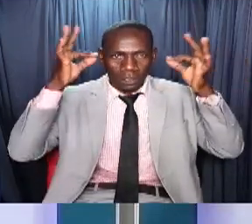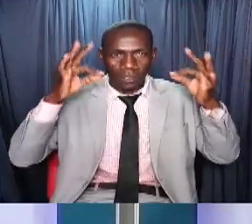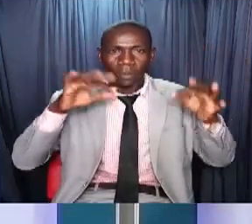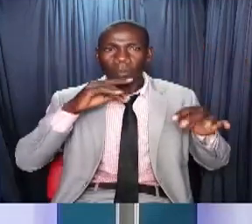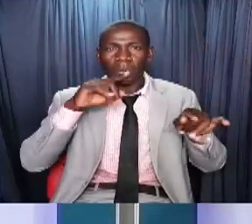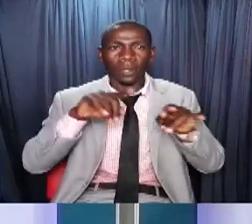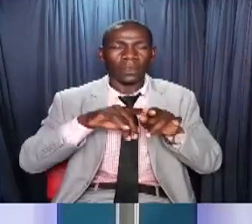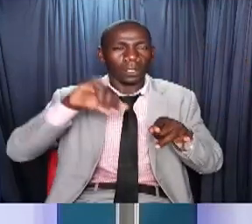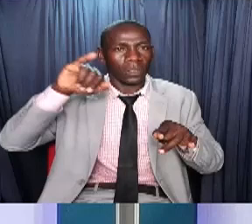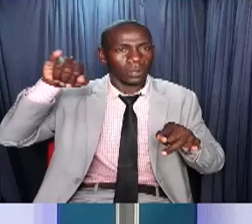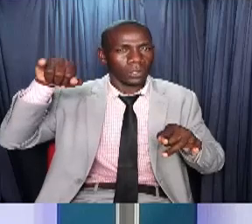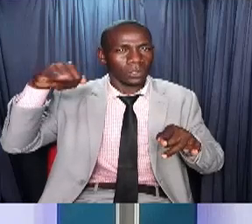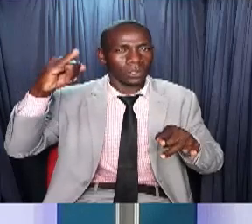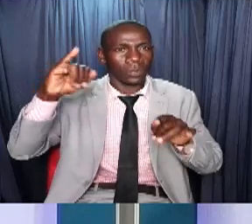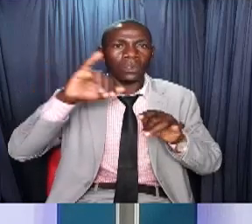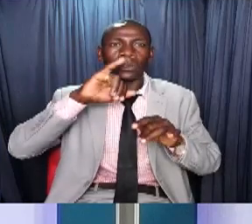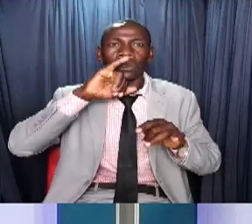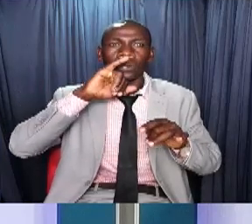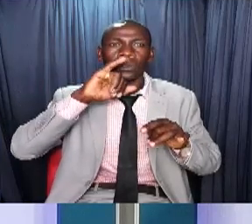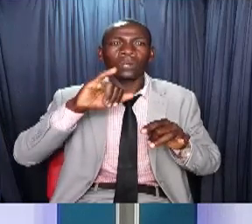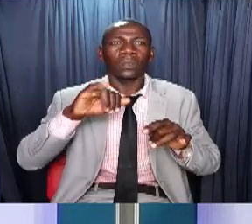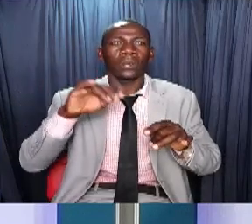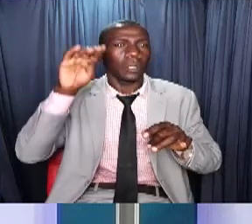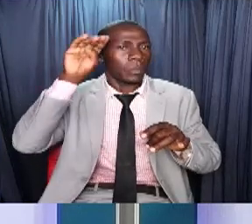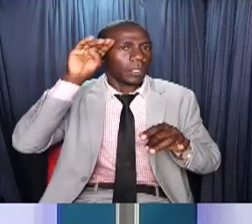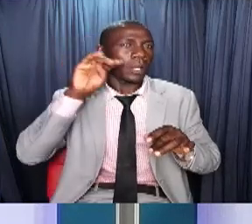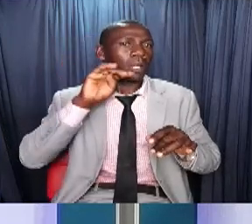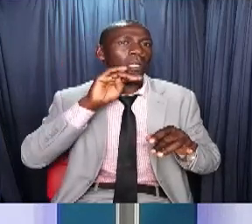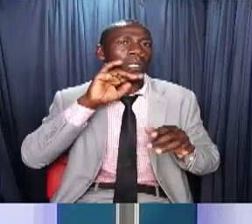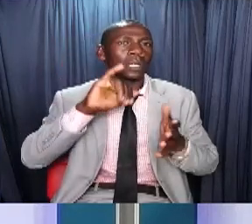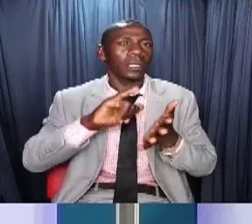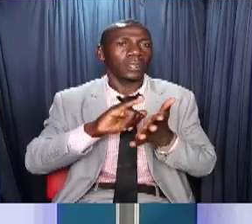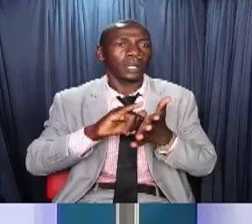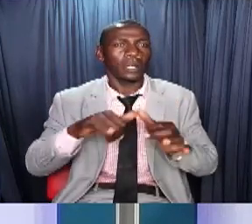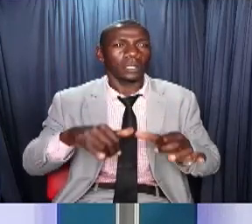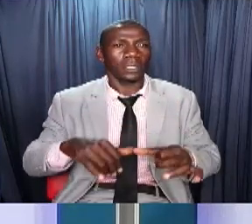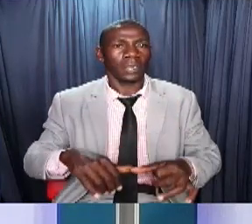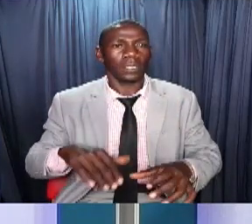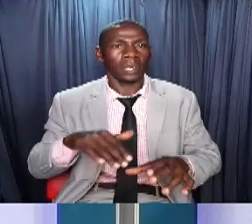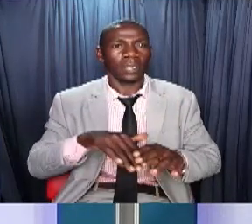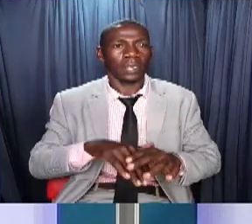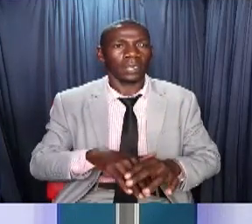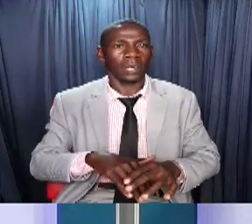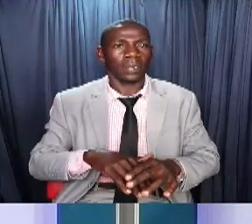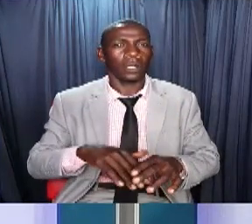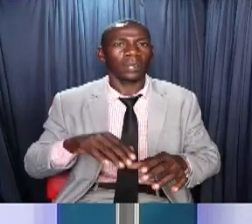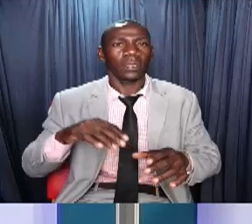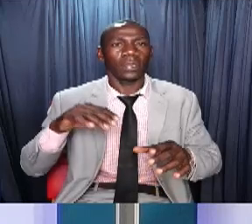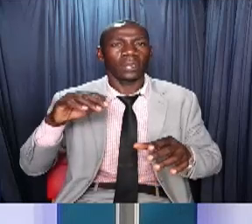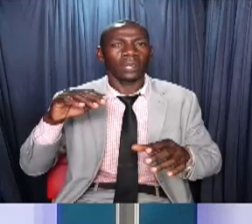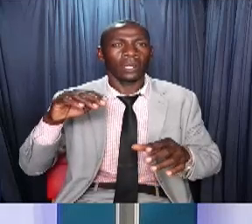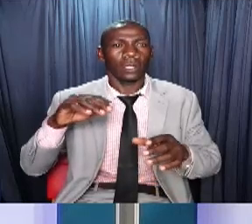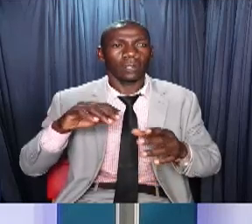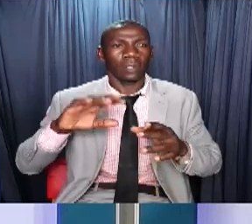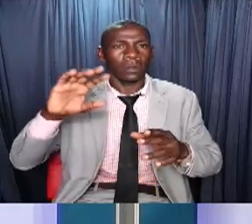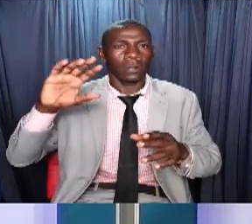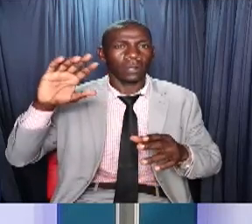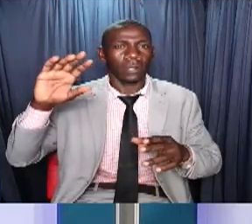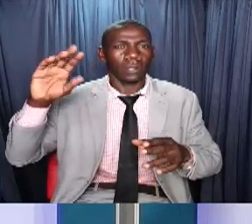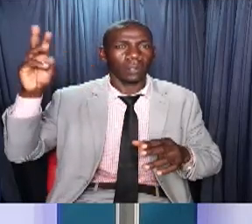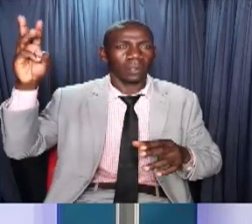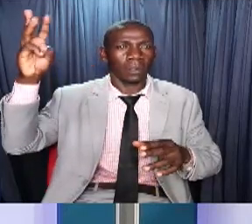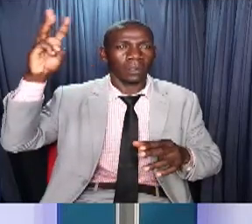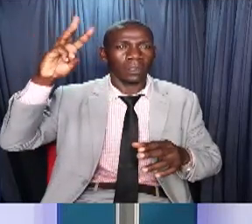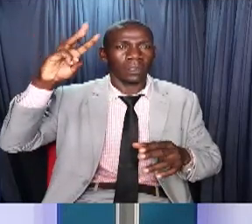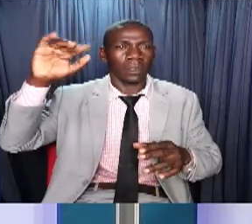ndugu Joshua Elugo na dada Alice Mary Iyogil. Ndugu anaishi Mirima Kiriadongo katika gatuzi la